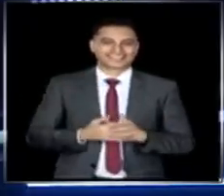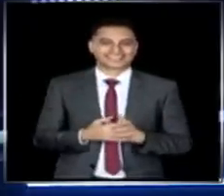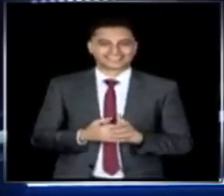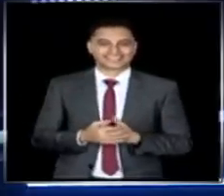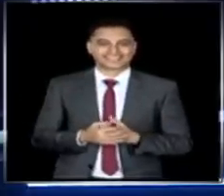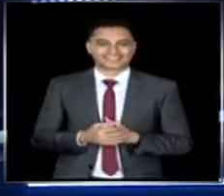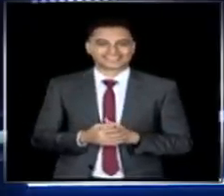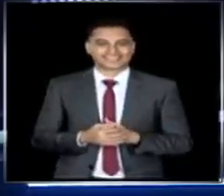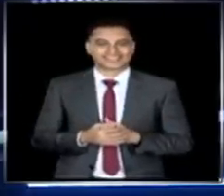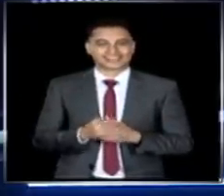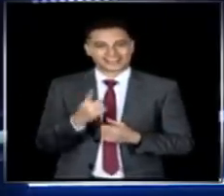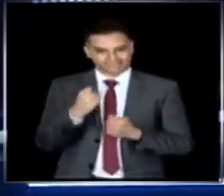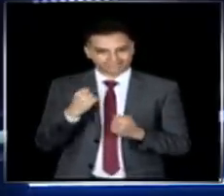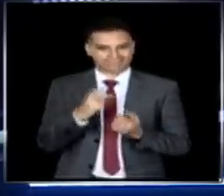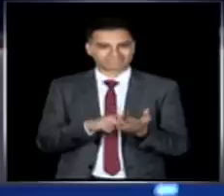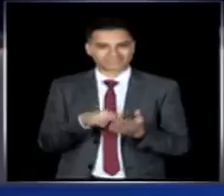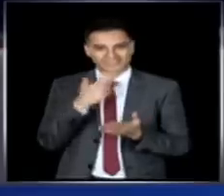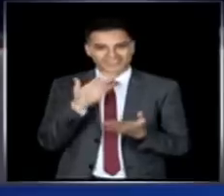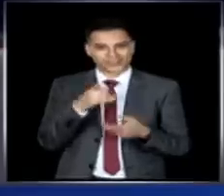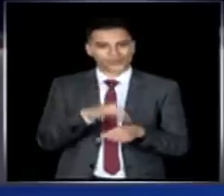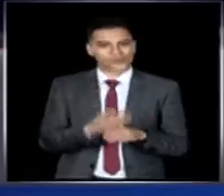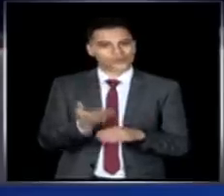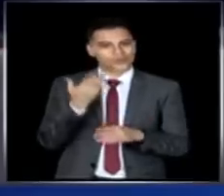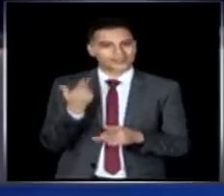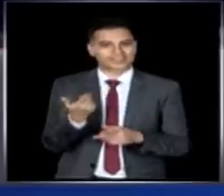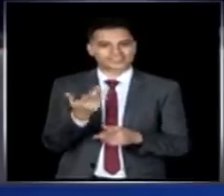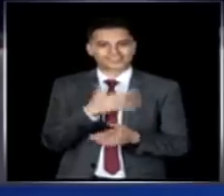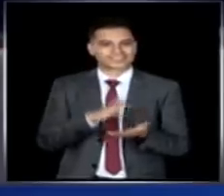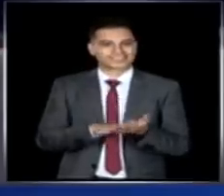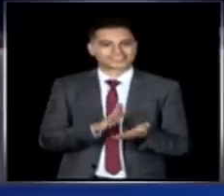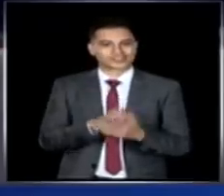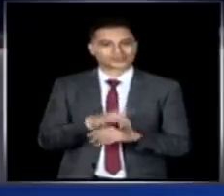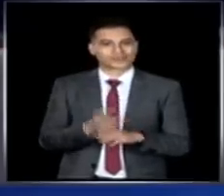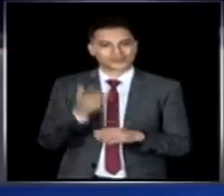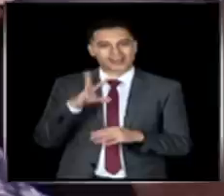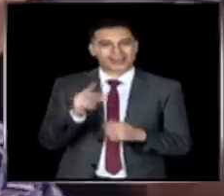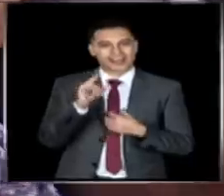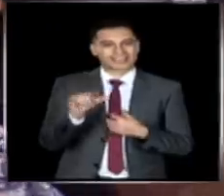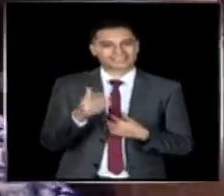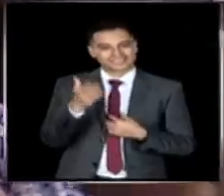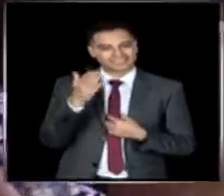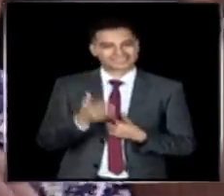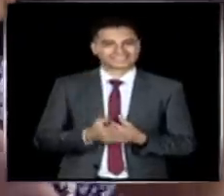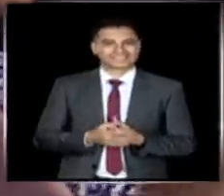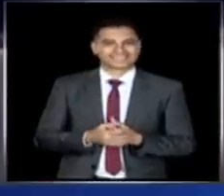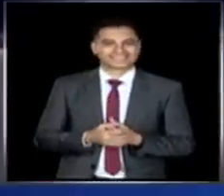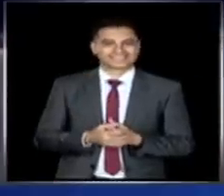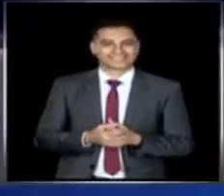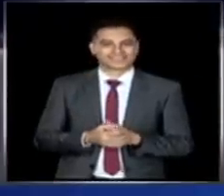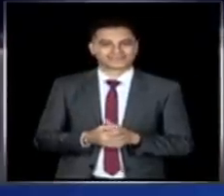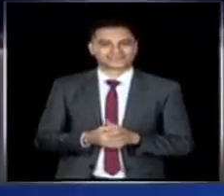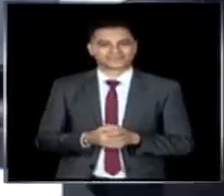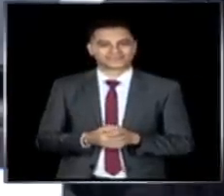قوي. ولا يهمك، اديها ودود. ايه يا دكتور، نشجع الدكتور هادي. ايوه كده